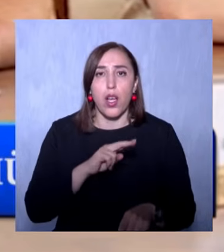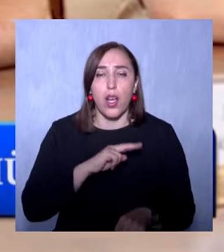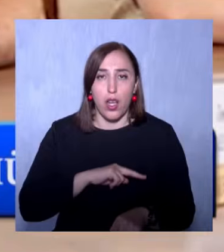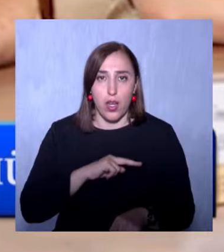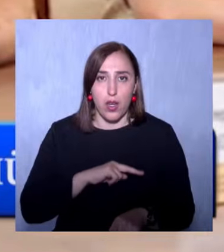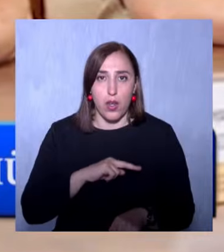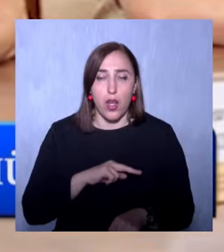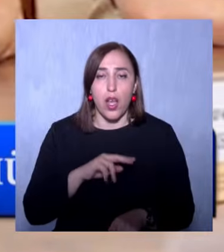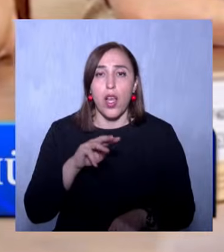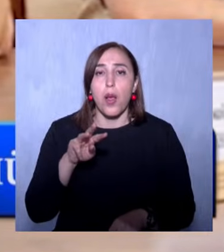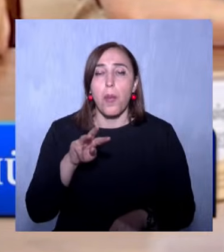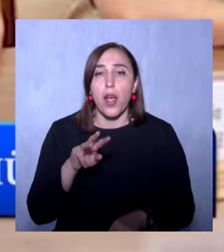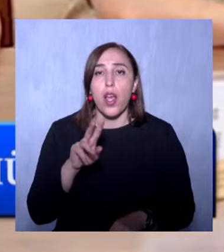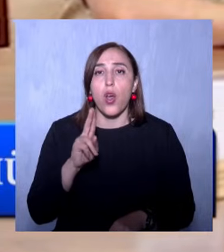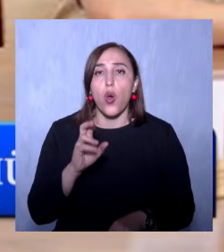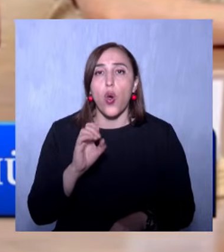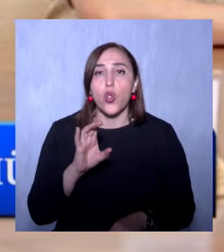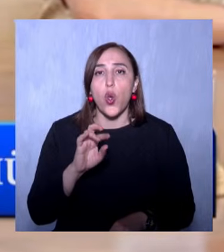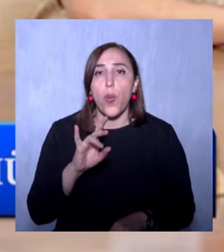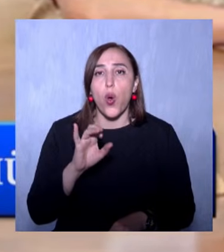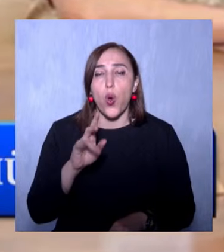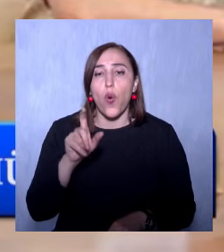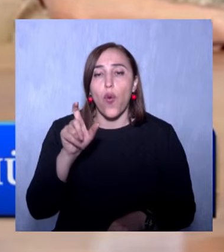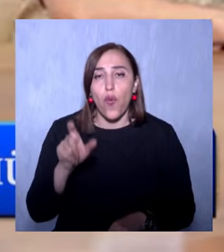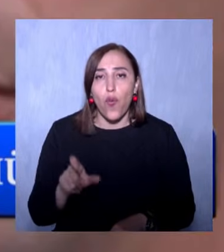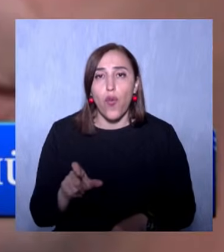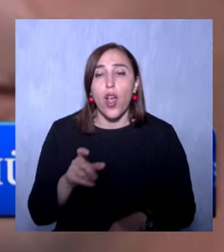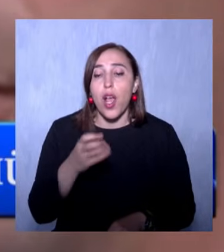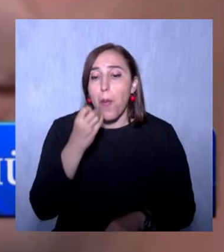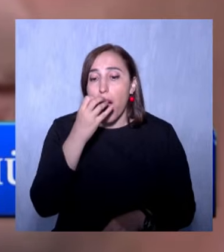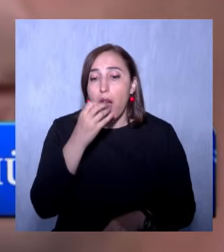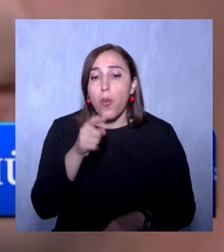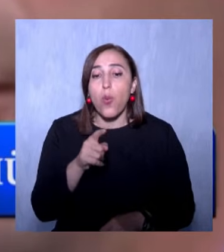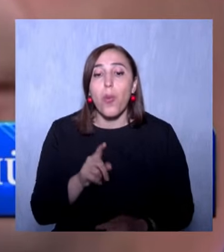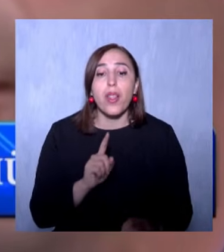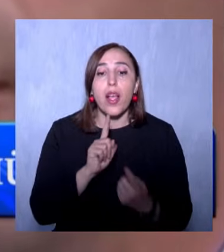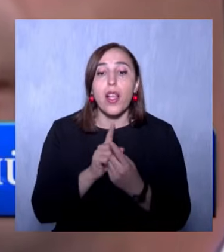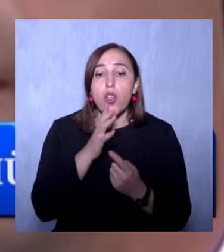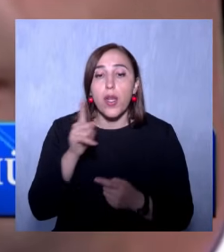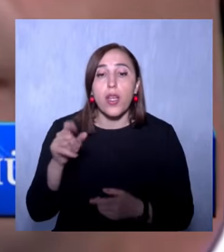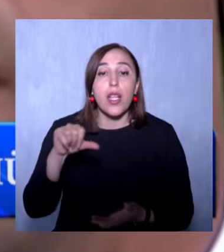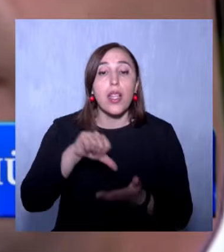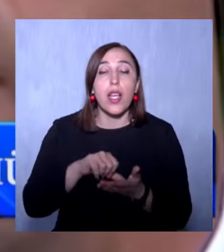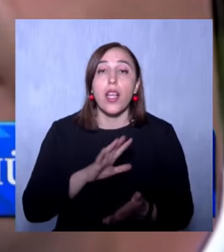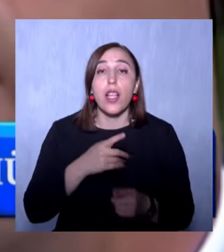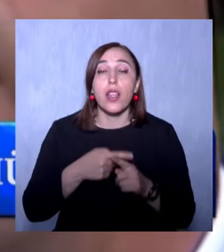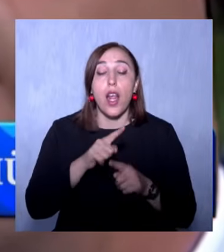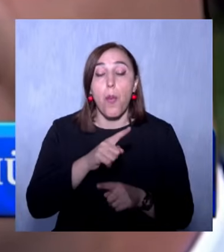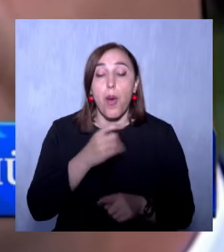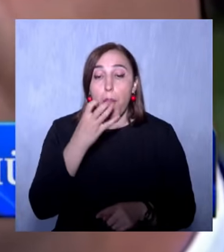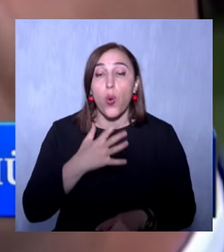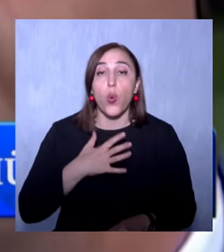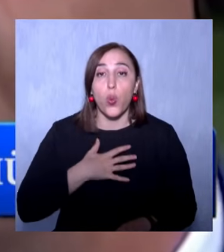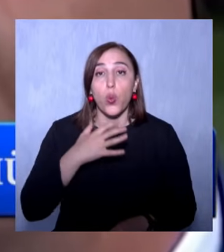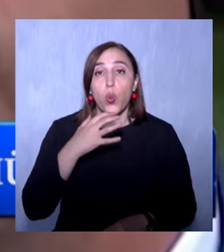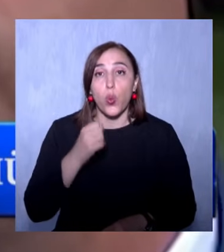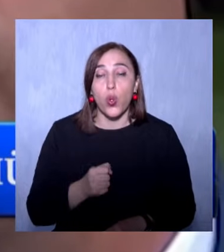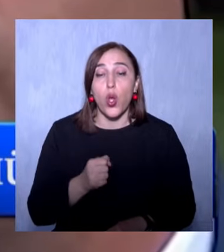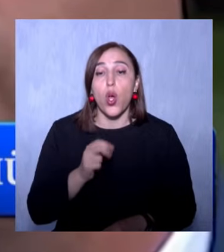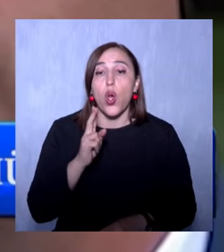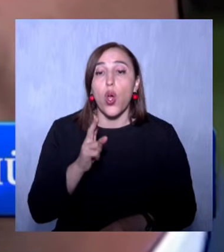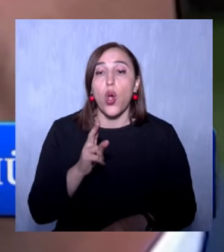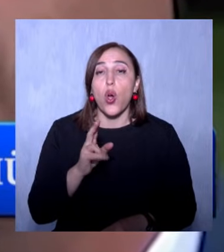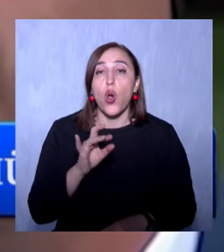հրամանատարությունը ստանձնած Միխայել Կոսոբոկովը Բաքվի հանդիպմանը ներկա չէր։ Դրա պատճառը թերևս այն դժգոհությունն էր, որ առաջացրել էր